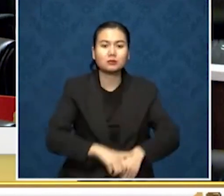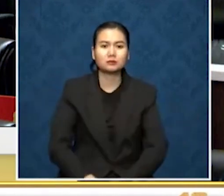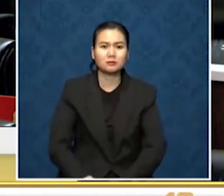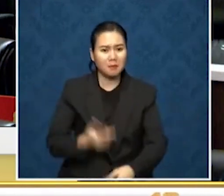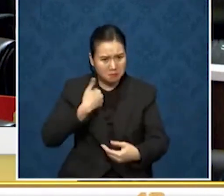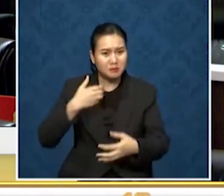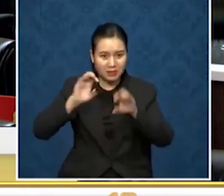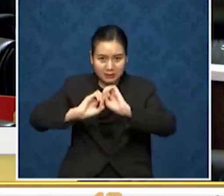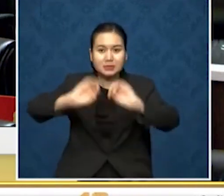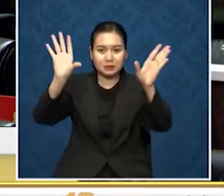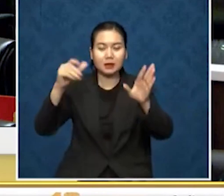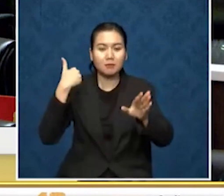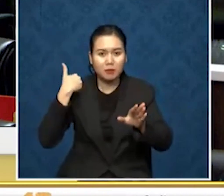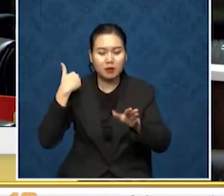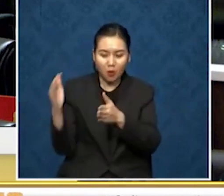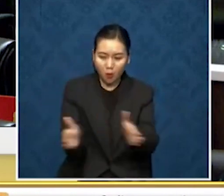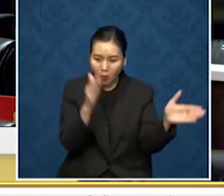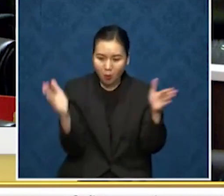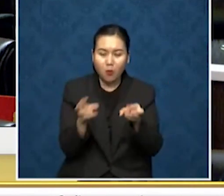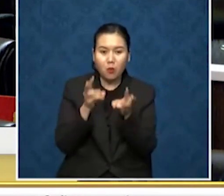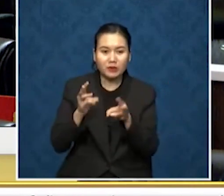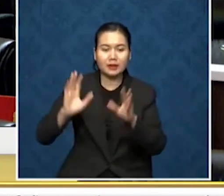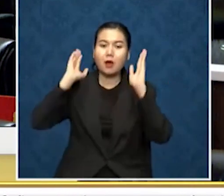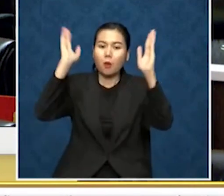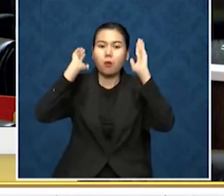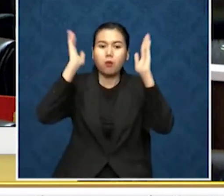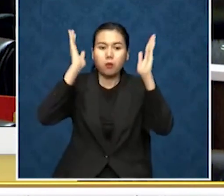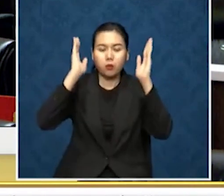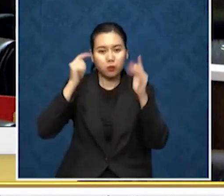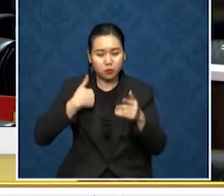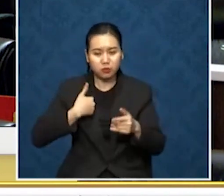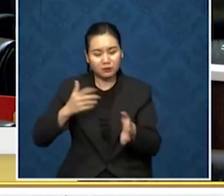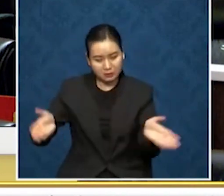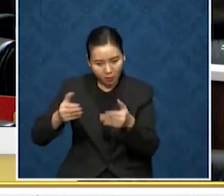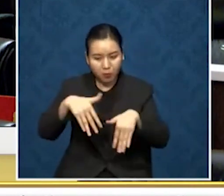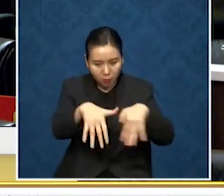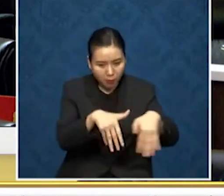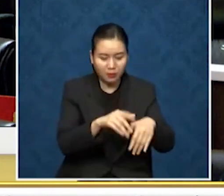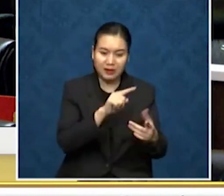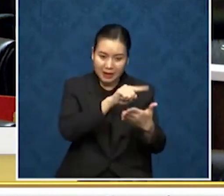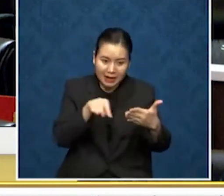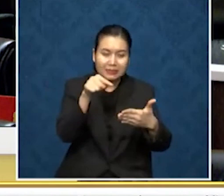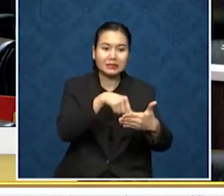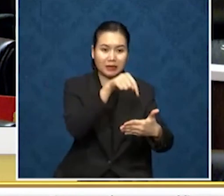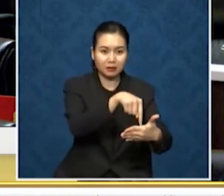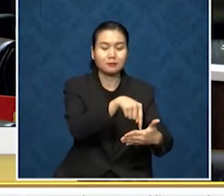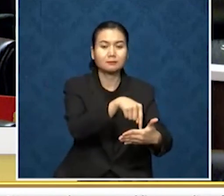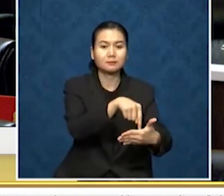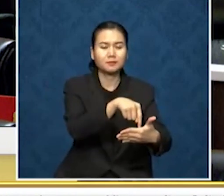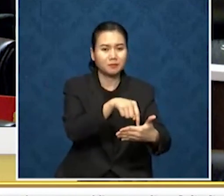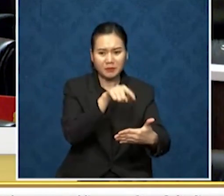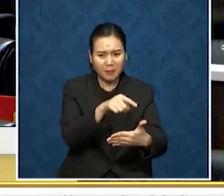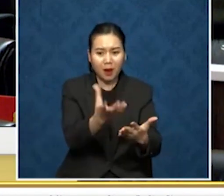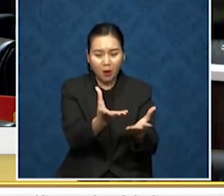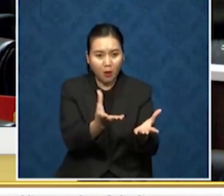มันก็ชัดเจนอยู่แล้วว่ากระบวนการทั้งหาเสียงได้รับการสนับสนุนประชาชนผ่านการเลือกตั้งเนี่ยมันคือการรับ